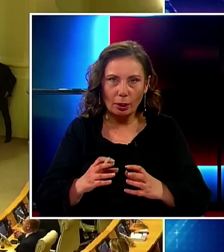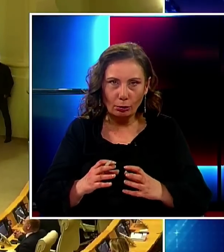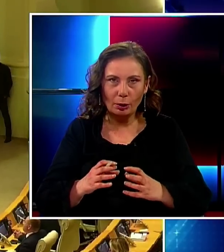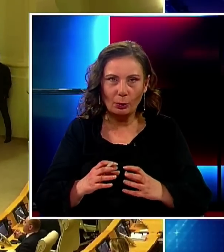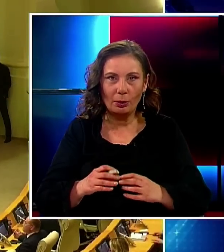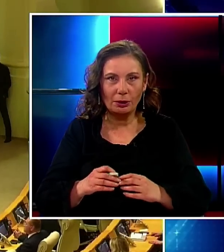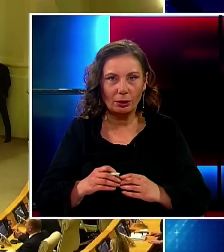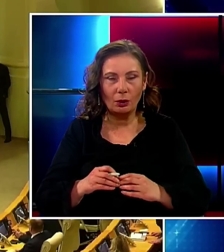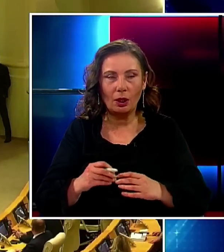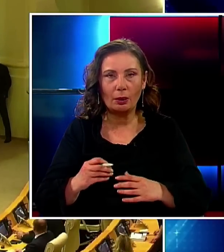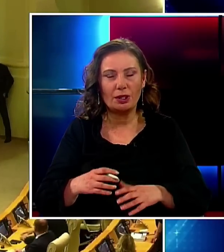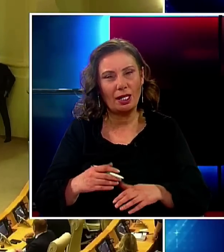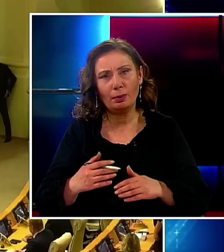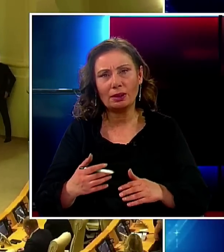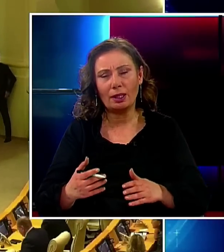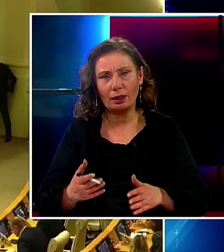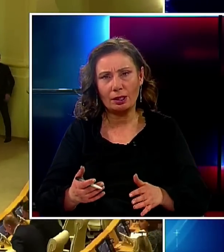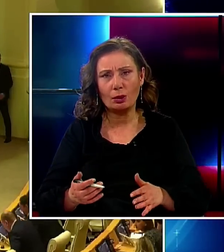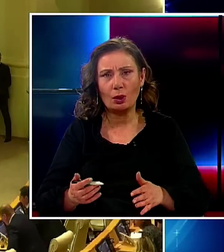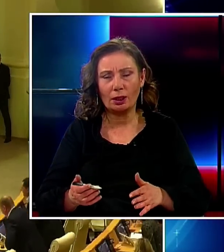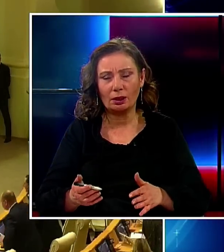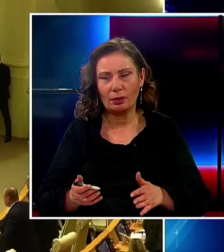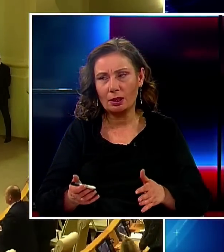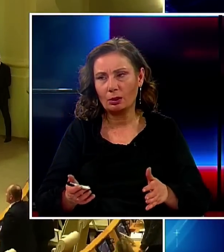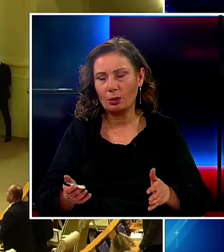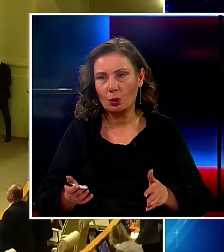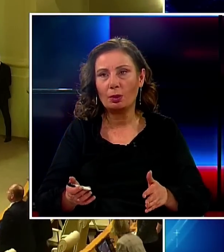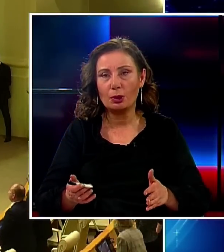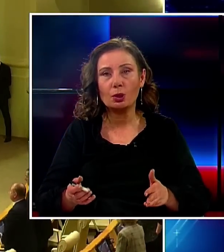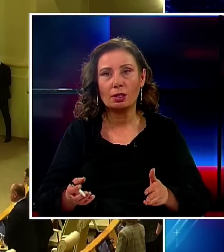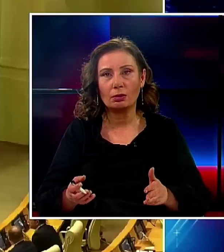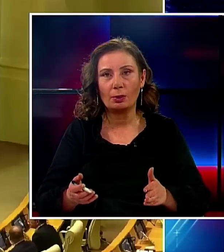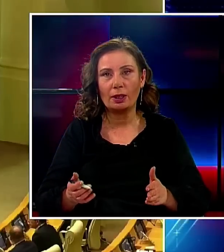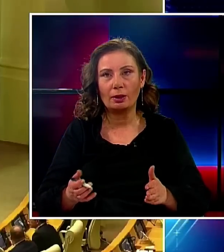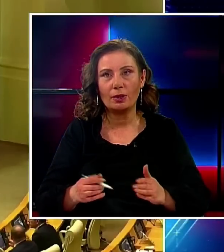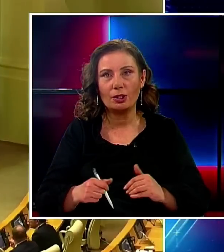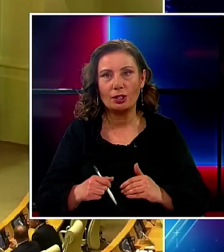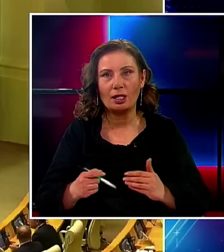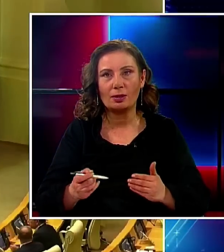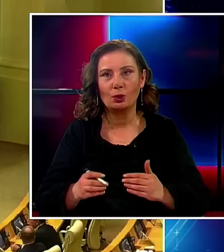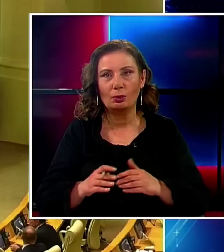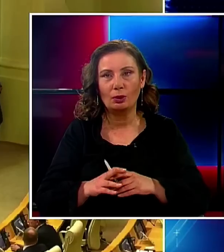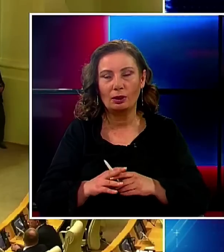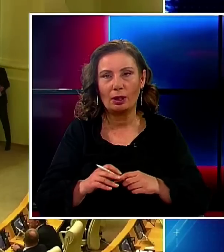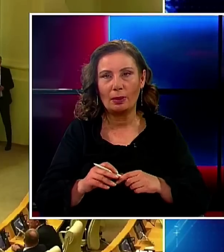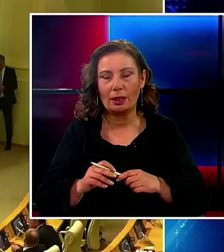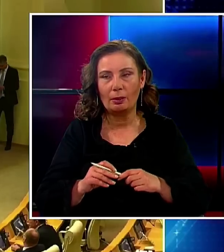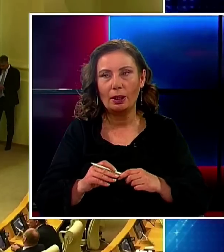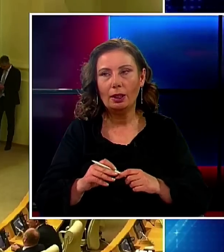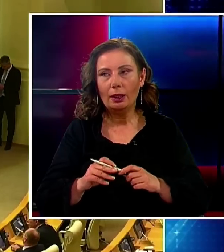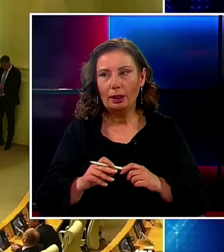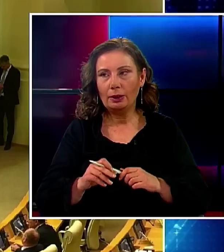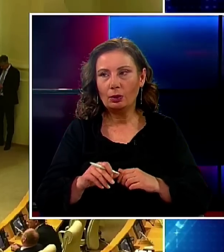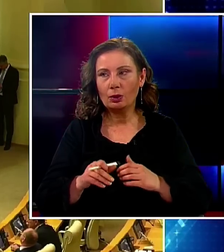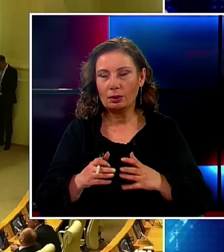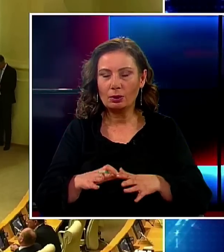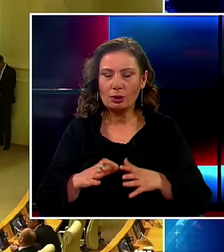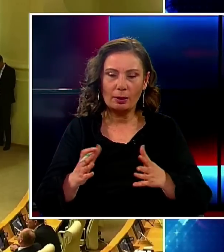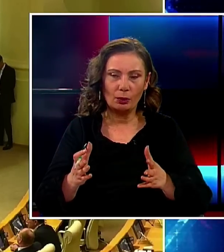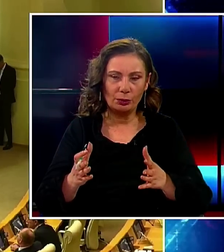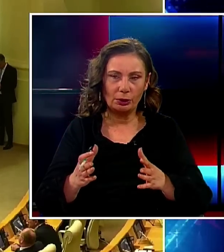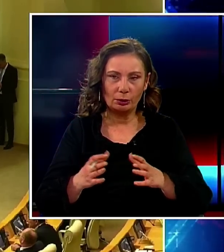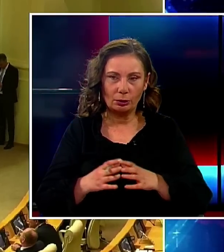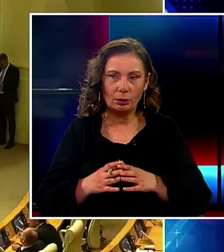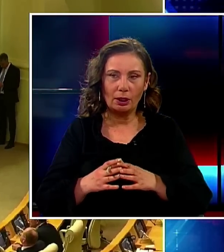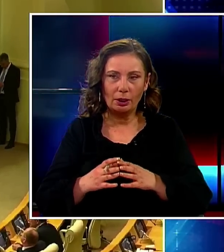ეს უხერხული მომენტი ხო არ ვიცი ალბათ კარგი სიტყვა ექნება სალომე ზურაბიშვილს ევროპარლამენტში დარწმუნებული ვარ მაგრამ აი როგორ